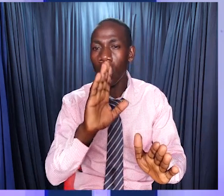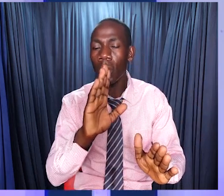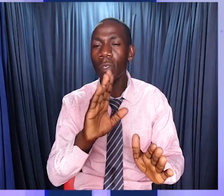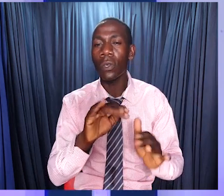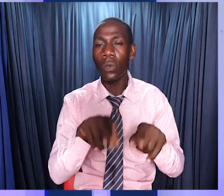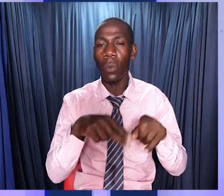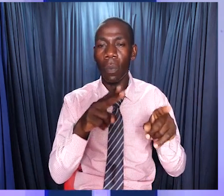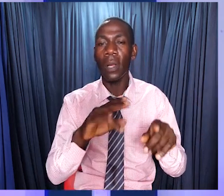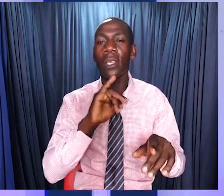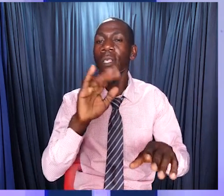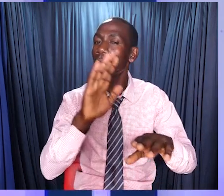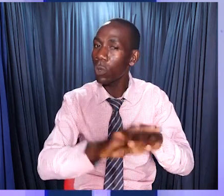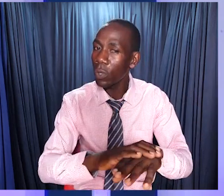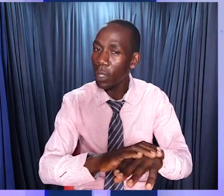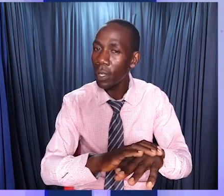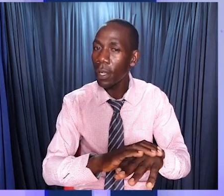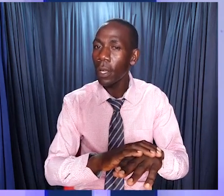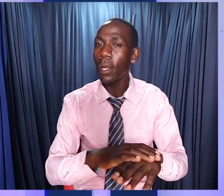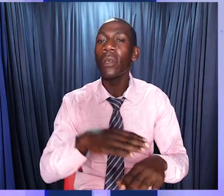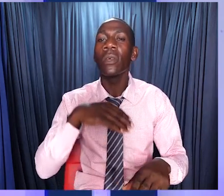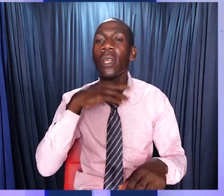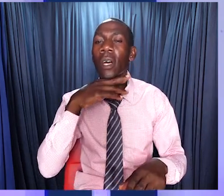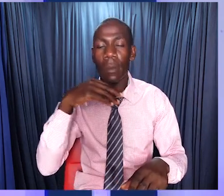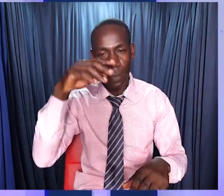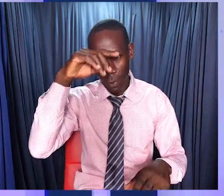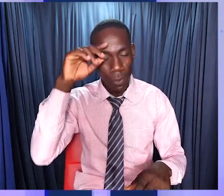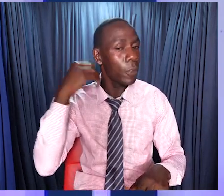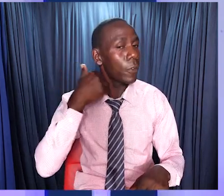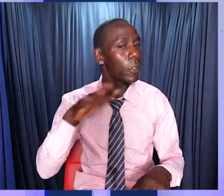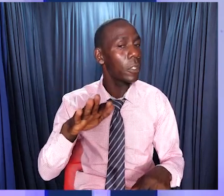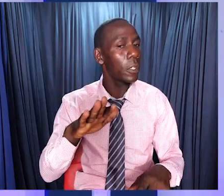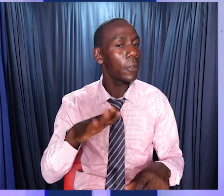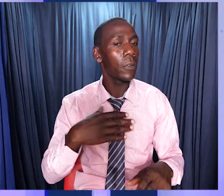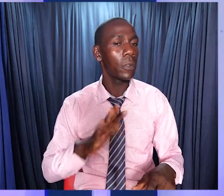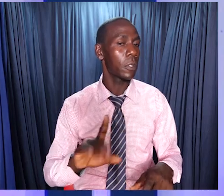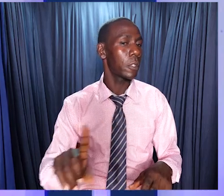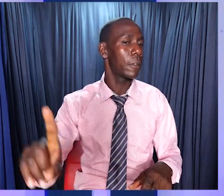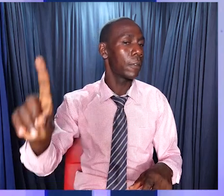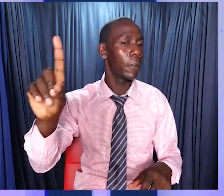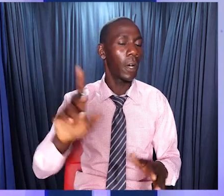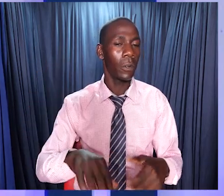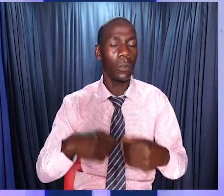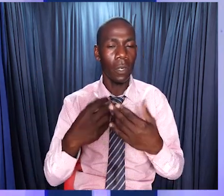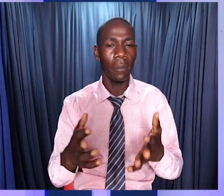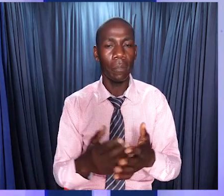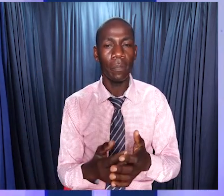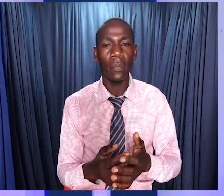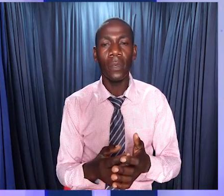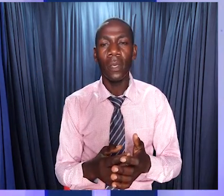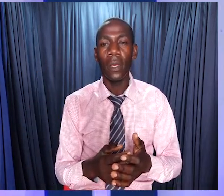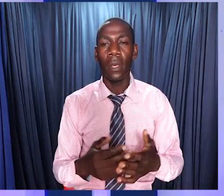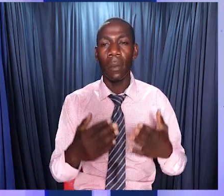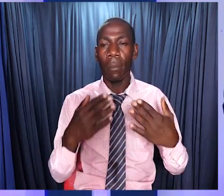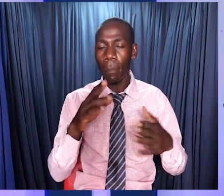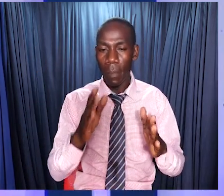intention of God to man is good. Hata utaangamia maana umekataa. You will perish because you are resisting yourself. Hallelujah. Hallelujah. Mtu ataangamia